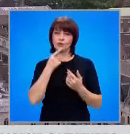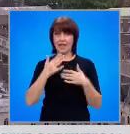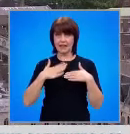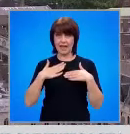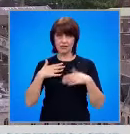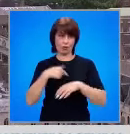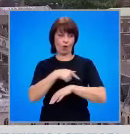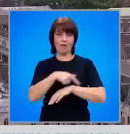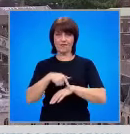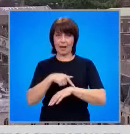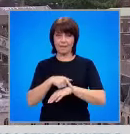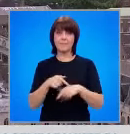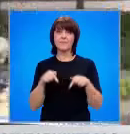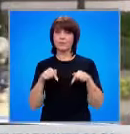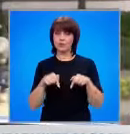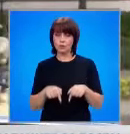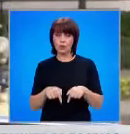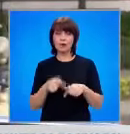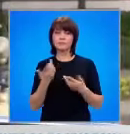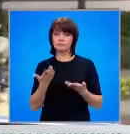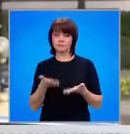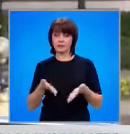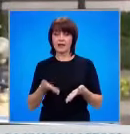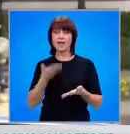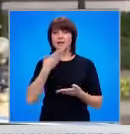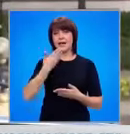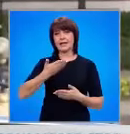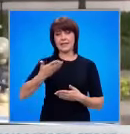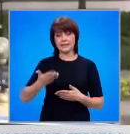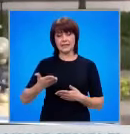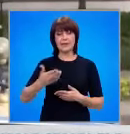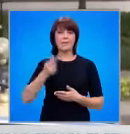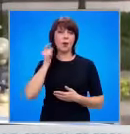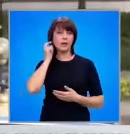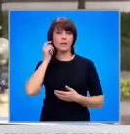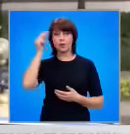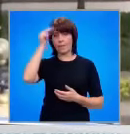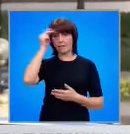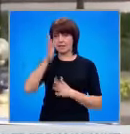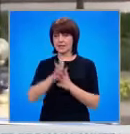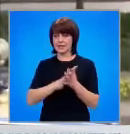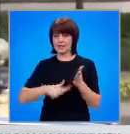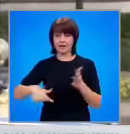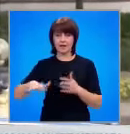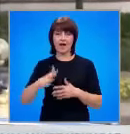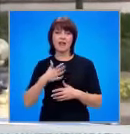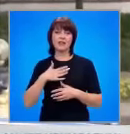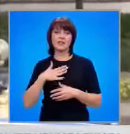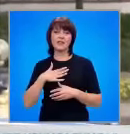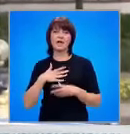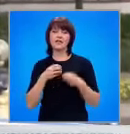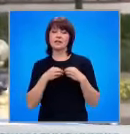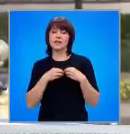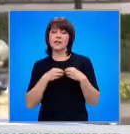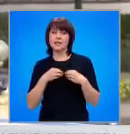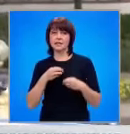съвремие. Тук сме, за да изразим от името на българския народ нашите искрени съболезнования към